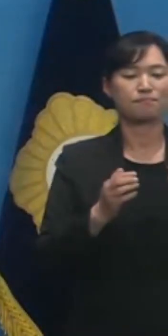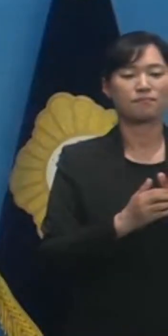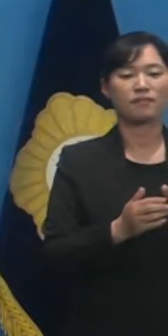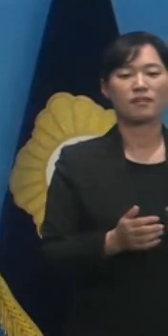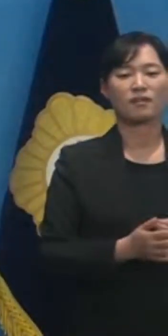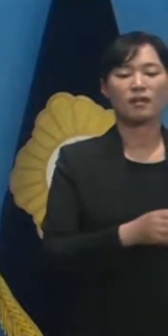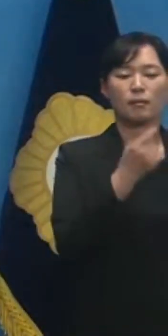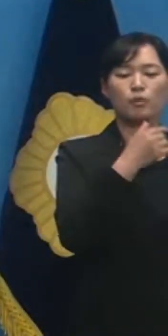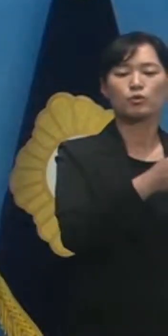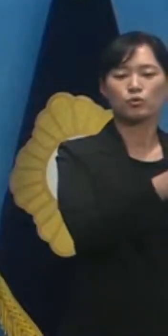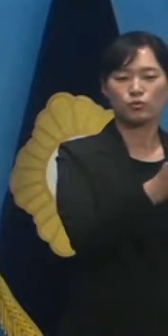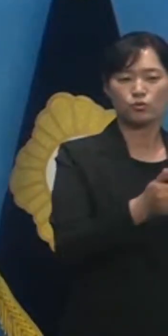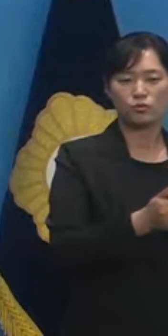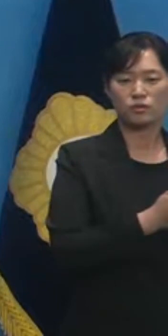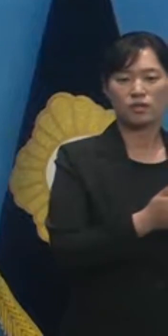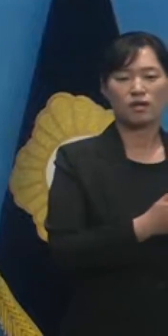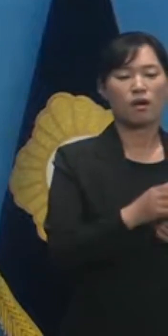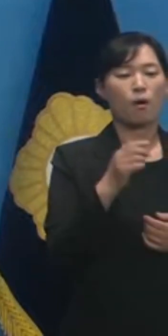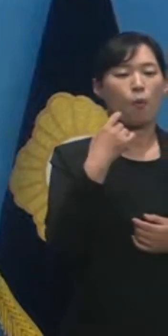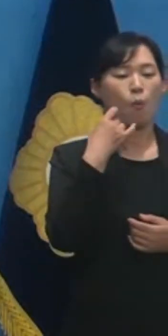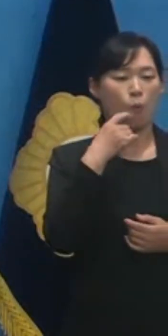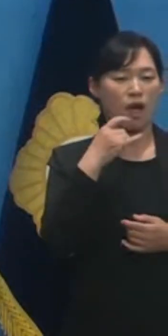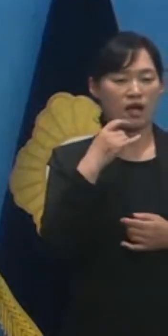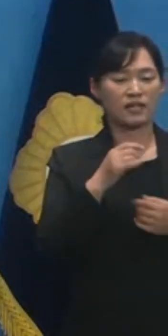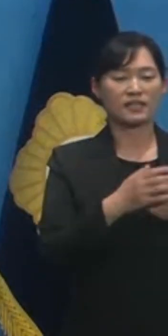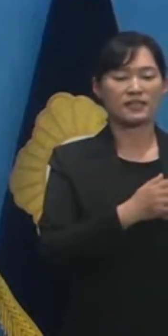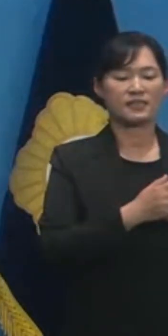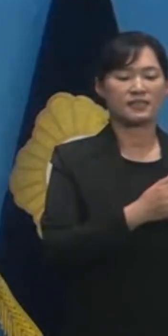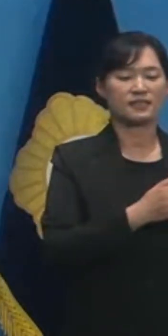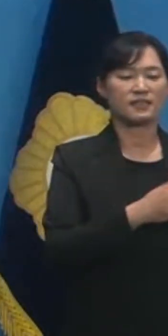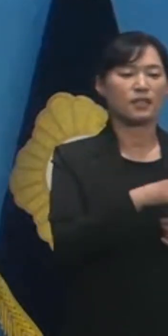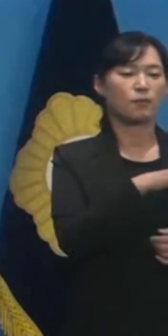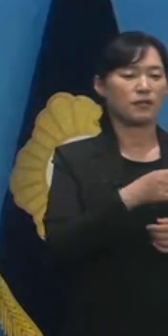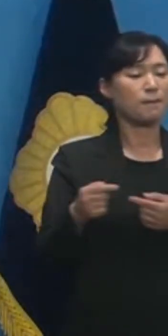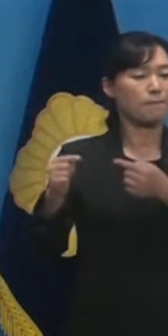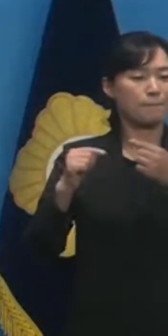네, 더불어민주당의 황정아 의원님 모셨습니다.